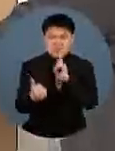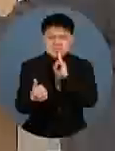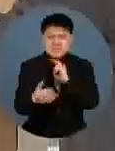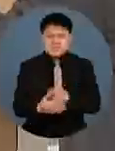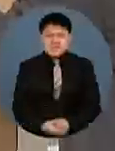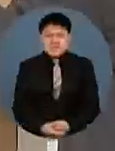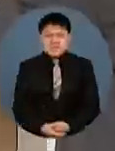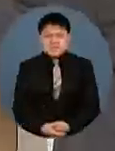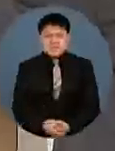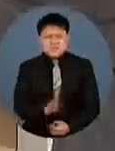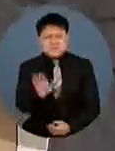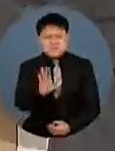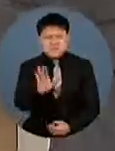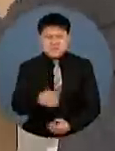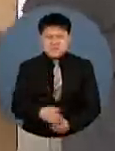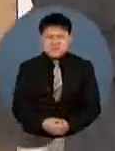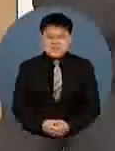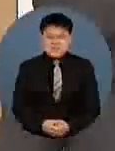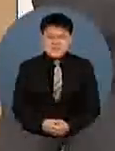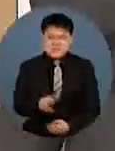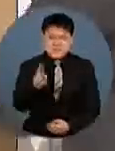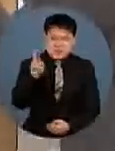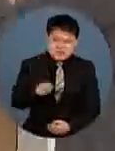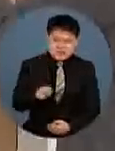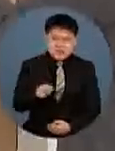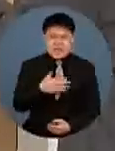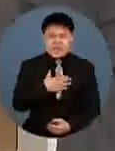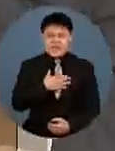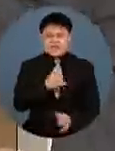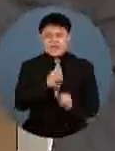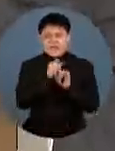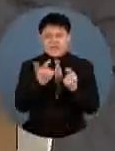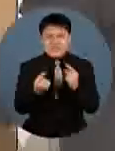수는 거의 두는 순간 악수가 될 것 같습니다.